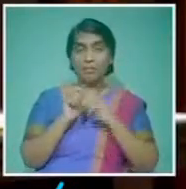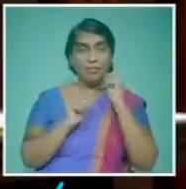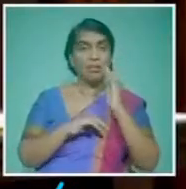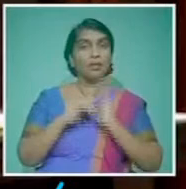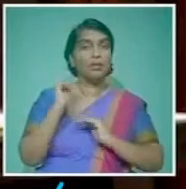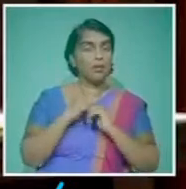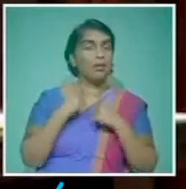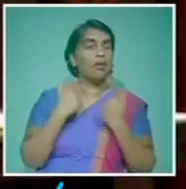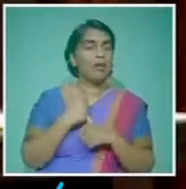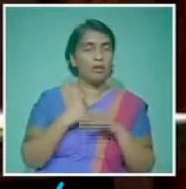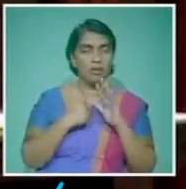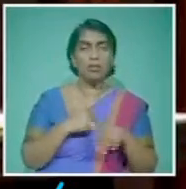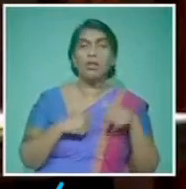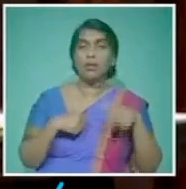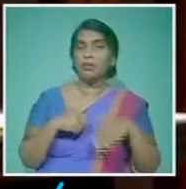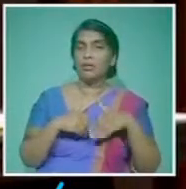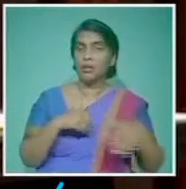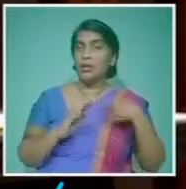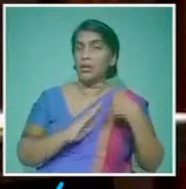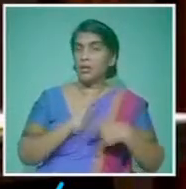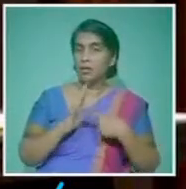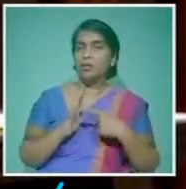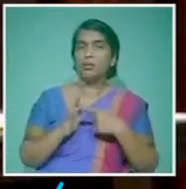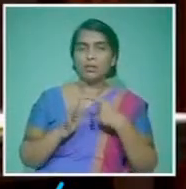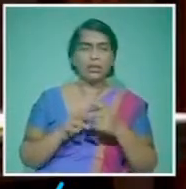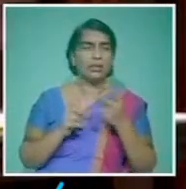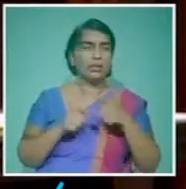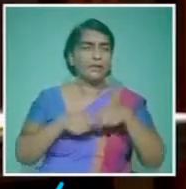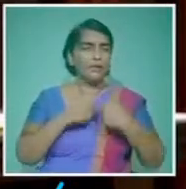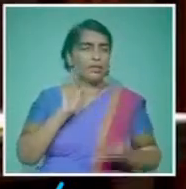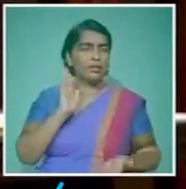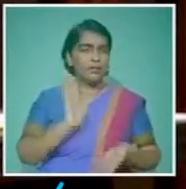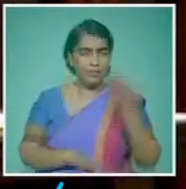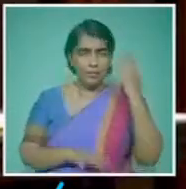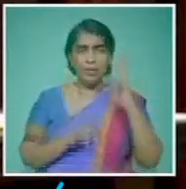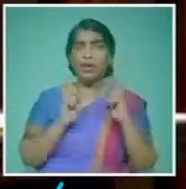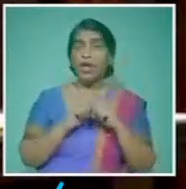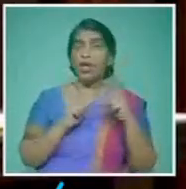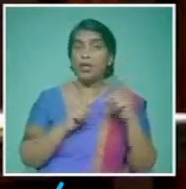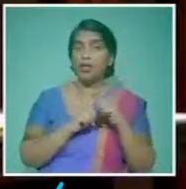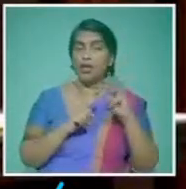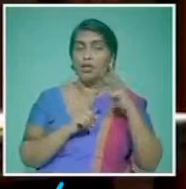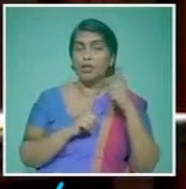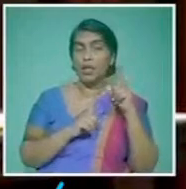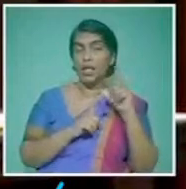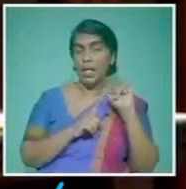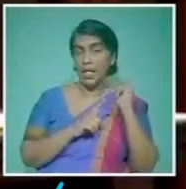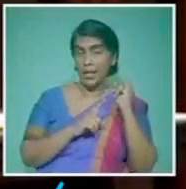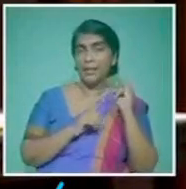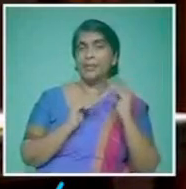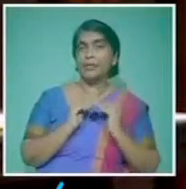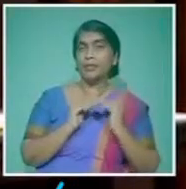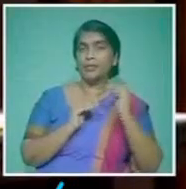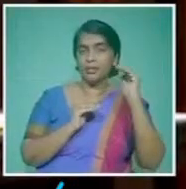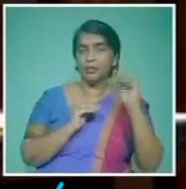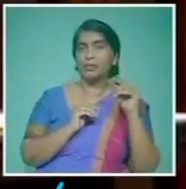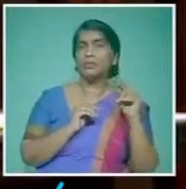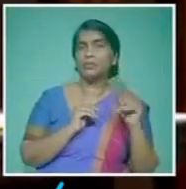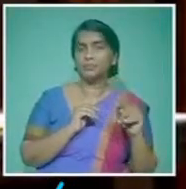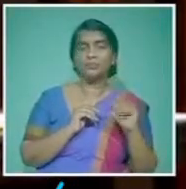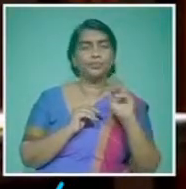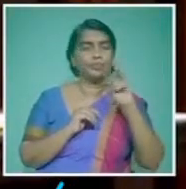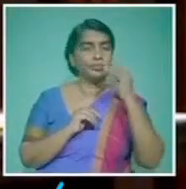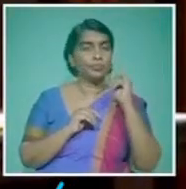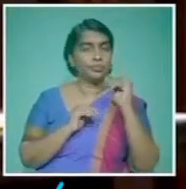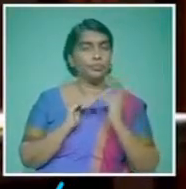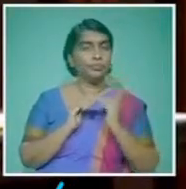ක්‍රමවේදයක් හදන්න ඕනේ මේ අද වෙනතුරු මේ ලංකාවේ කැඩලා තියෙන උද්දමනේ වැඩිලා ඉන්ෆ්ලේෂන් වැඩිලා තියෙන ඩොලර් එක 360ට 70ට තියෙනවා